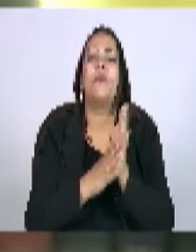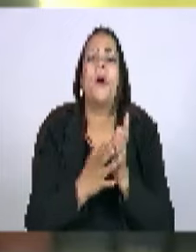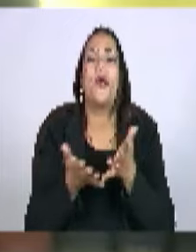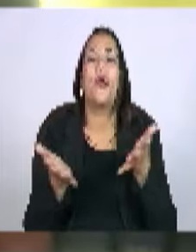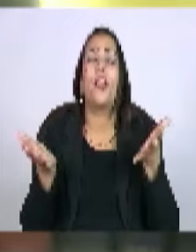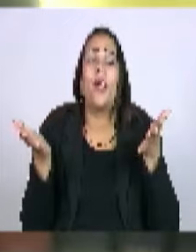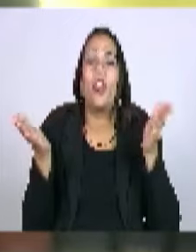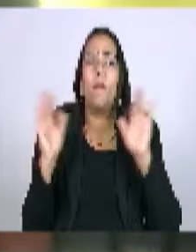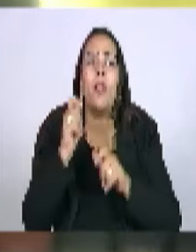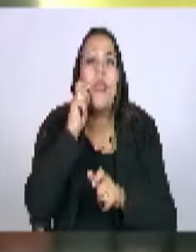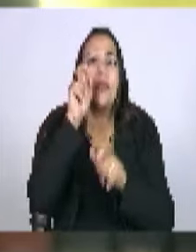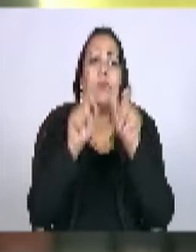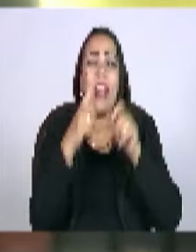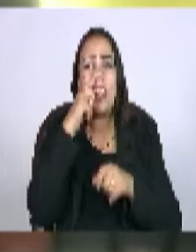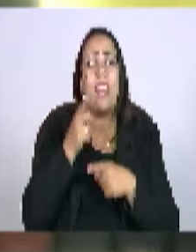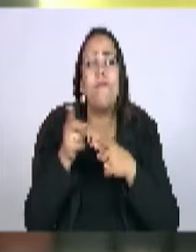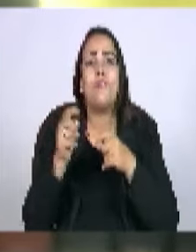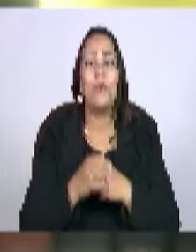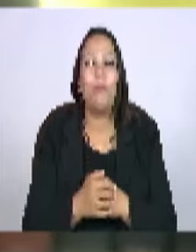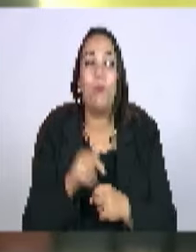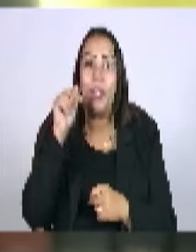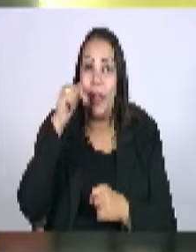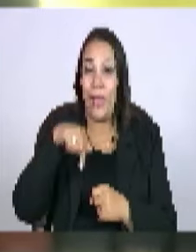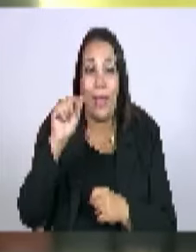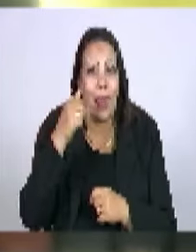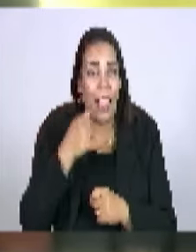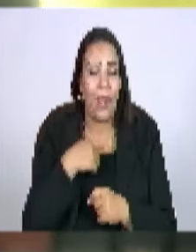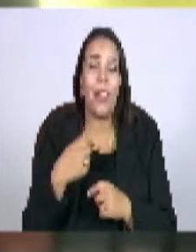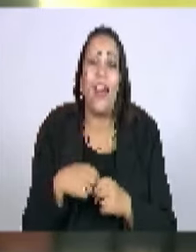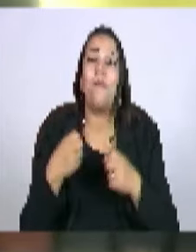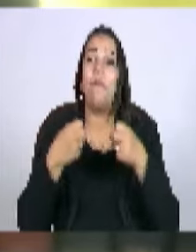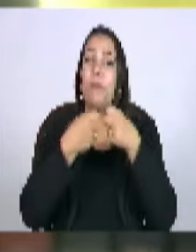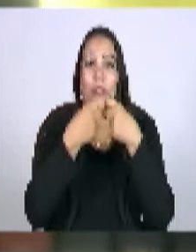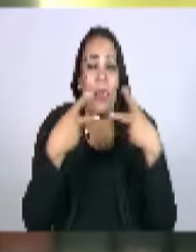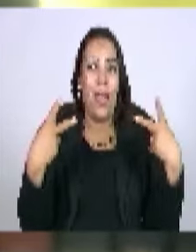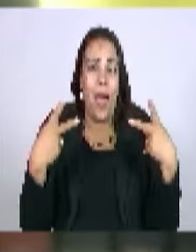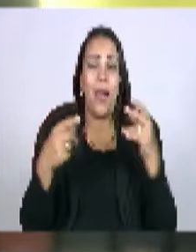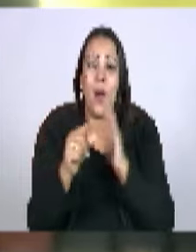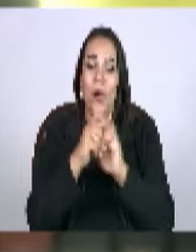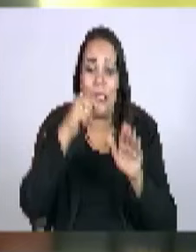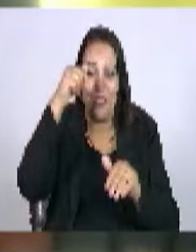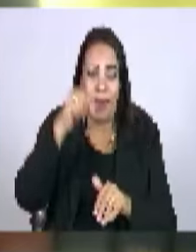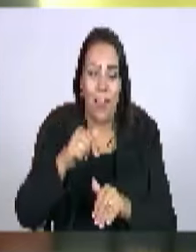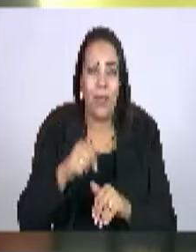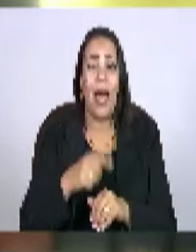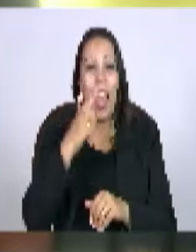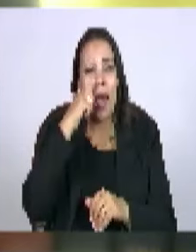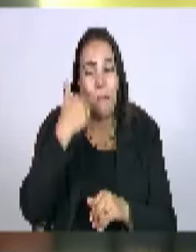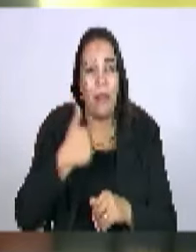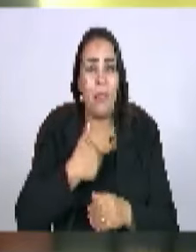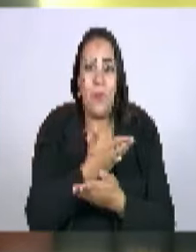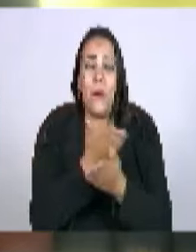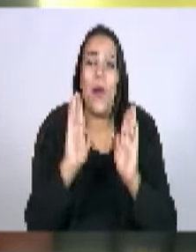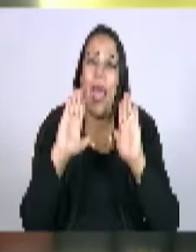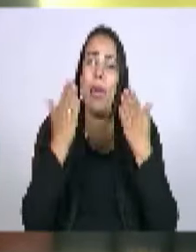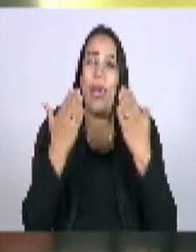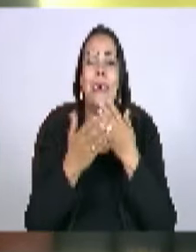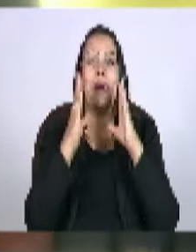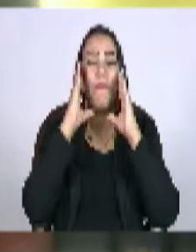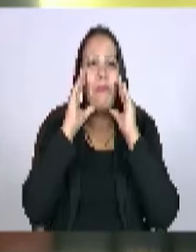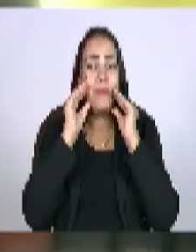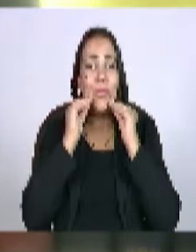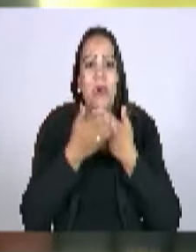للانسان ذاته احنا كده وصلنا لختام هذه الحلقه بتمنى لكم عطله نهايه اسبوع